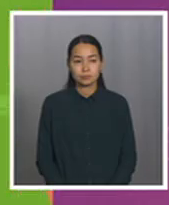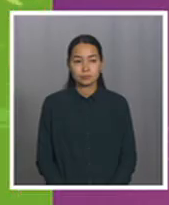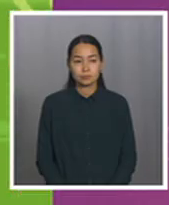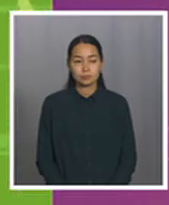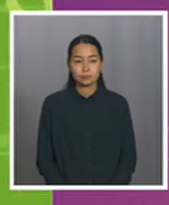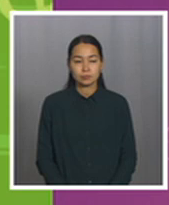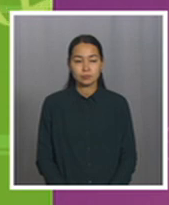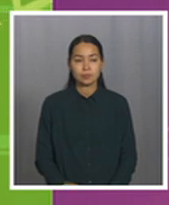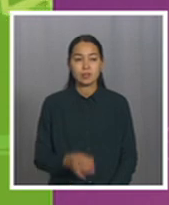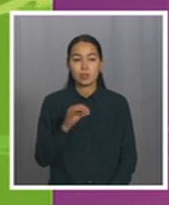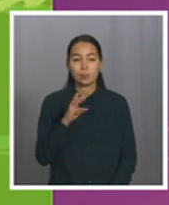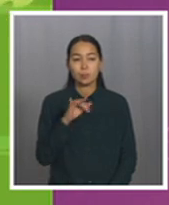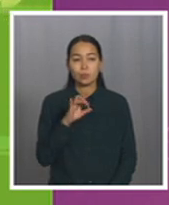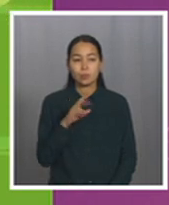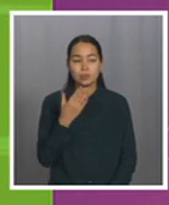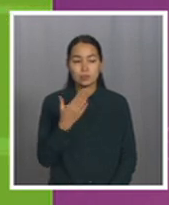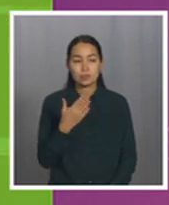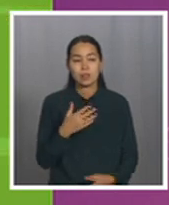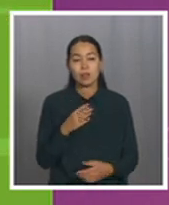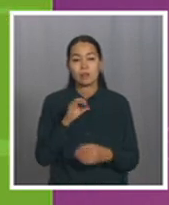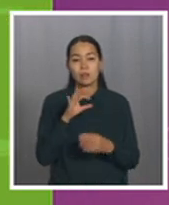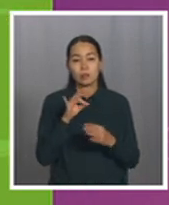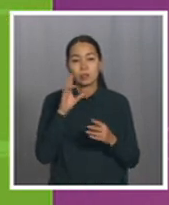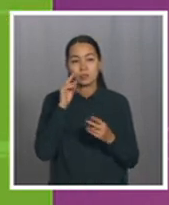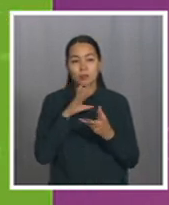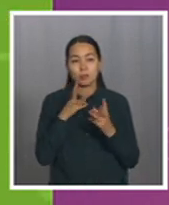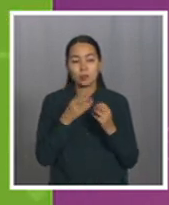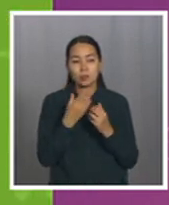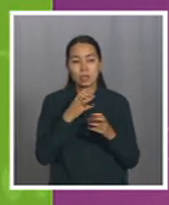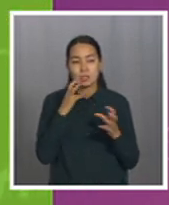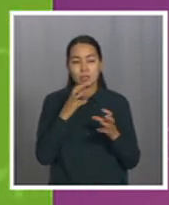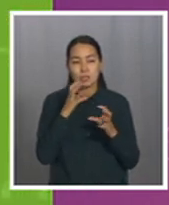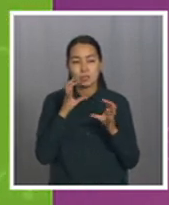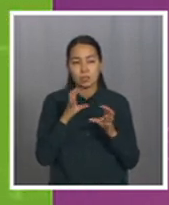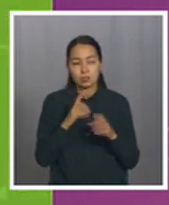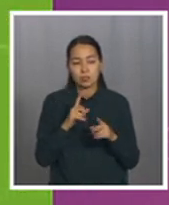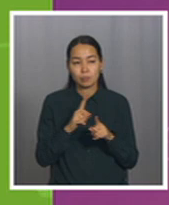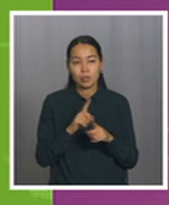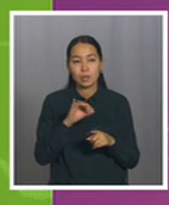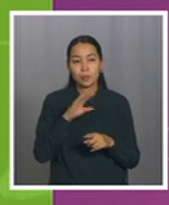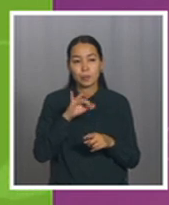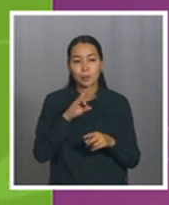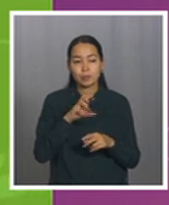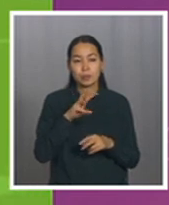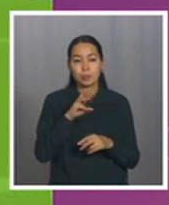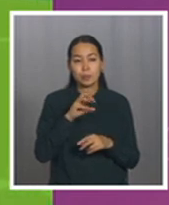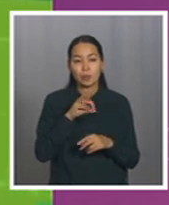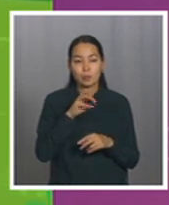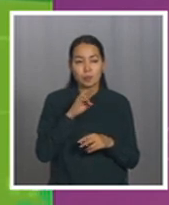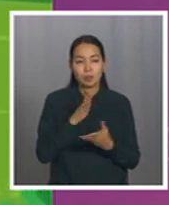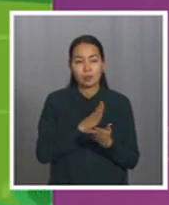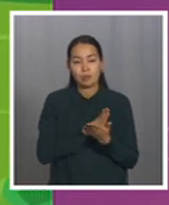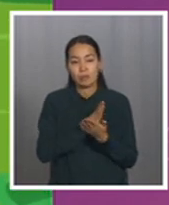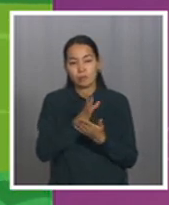Импульс моменті векторлық шама болғандықтан, импульстің сақталу заңынан импульс моменті векторының бағытының да тұрақты екендігін